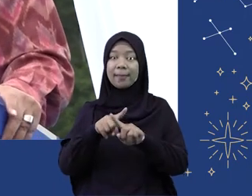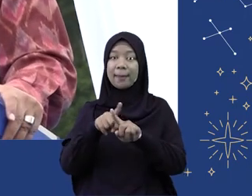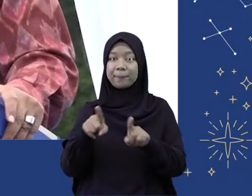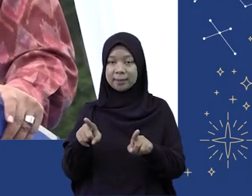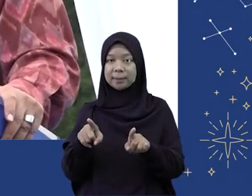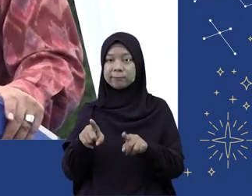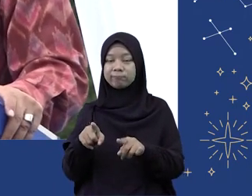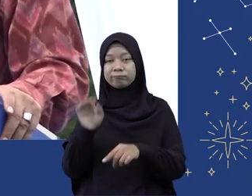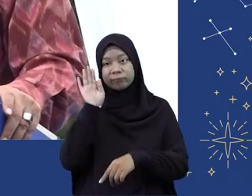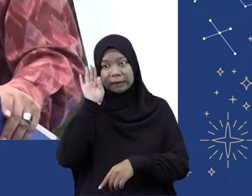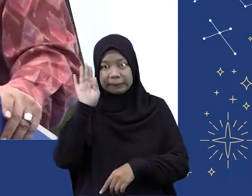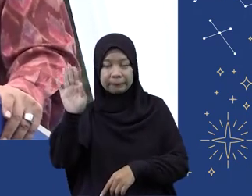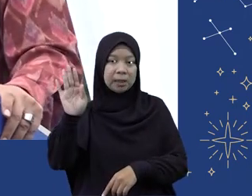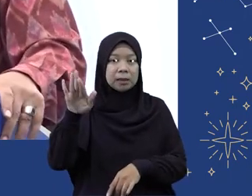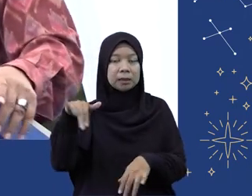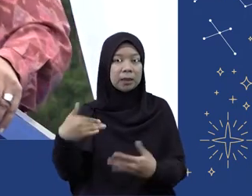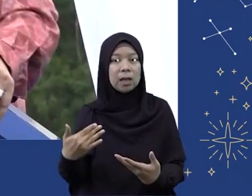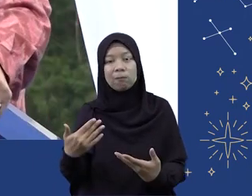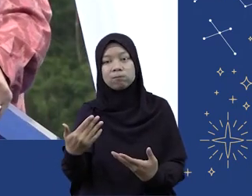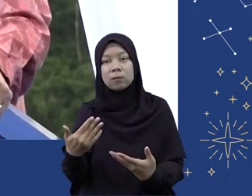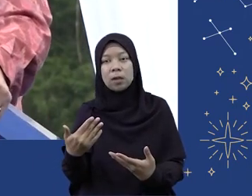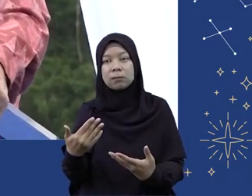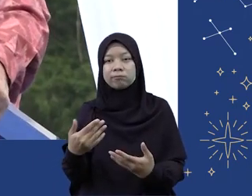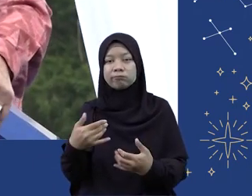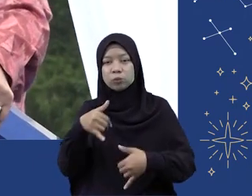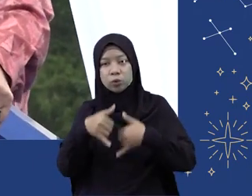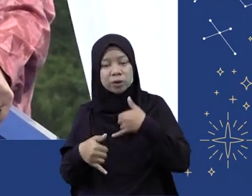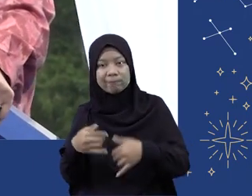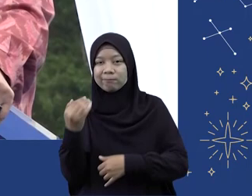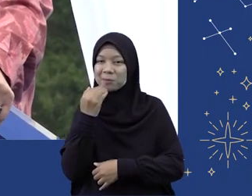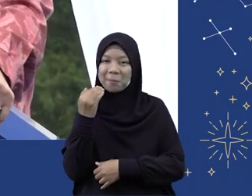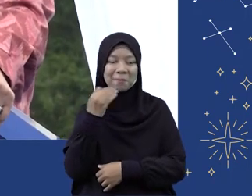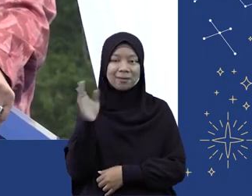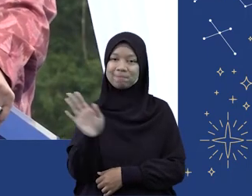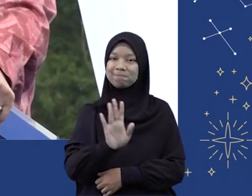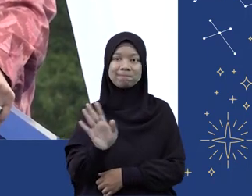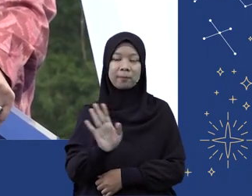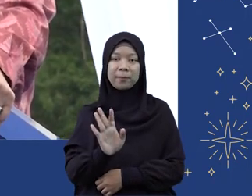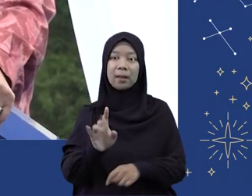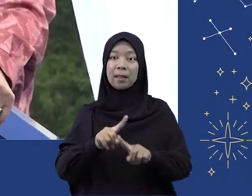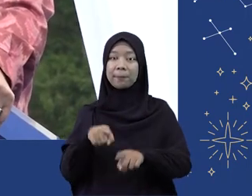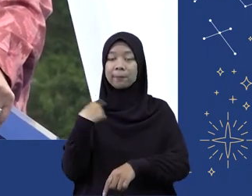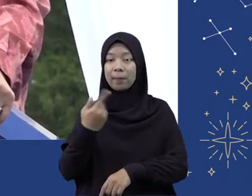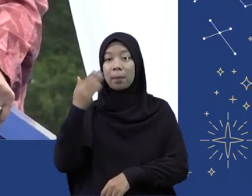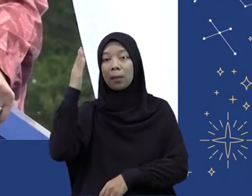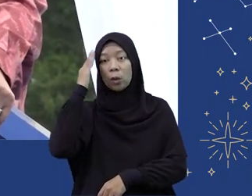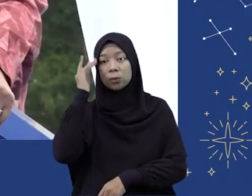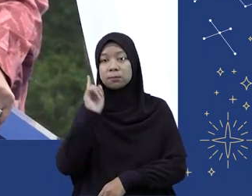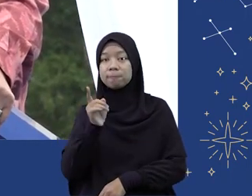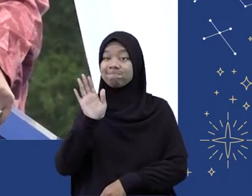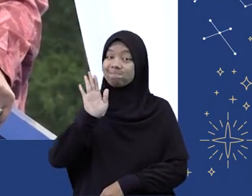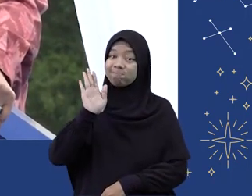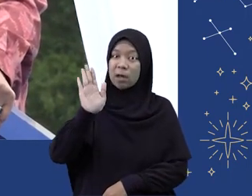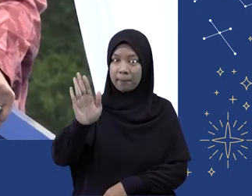tentang kedepan tidak tidak semakin mudah karena kita tahu bahwa kedepan itu